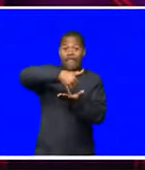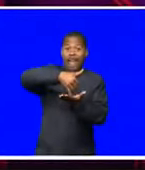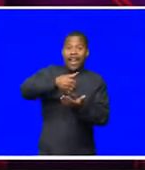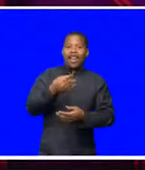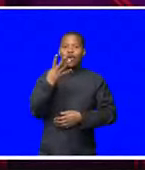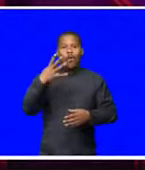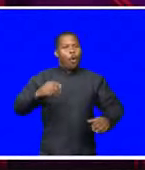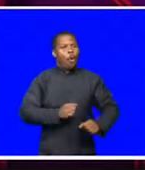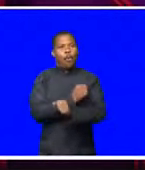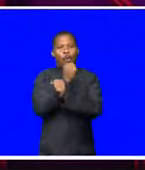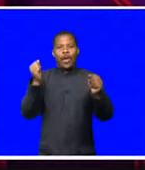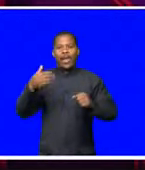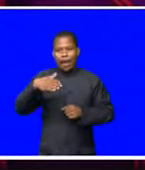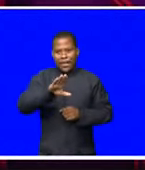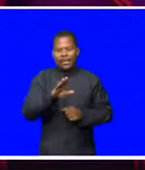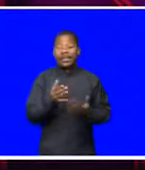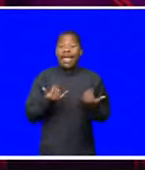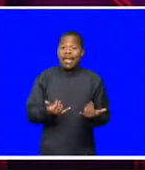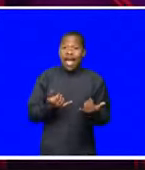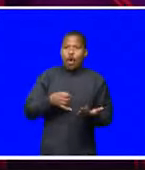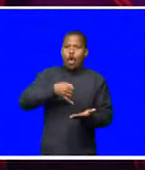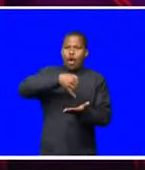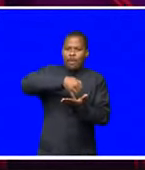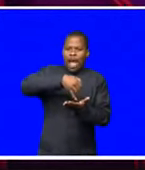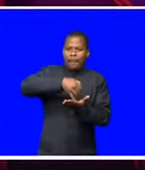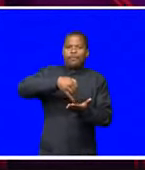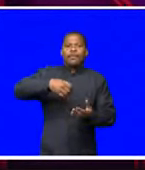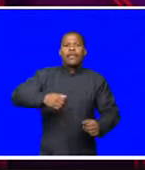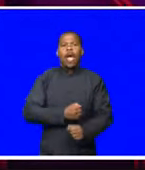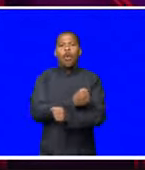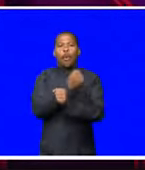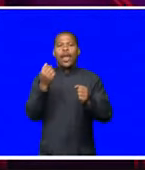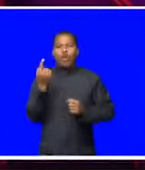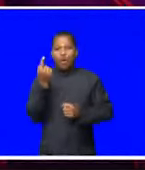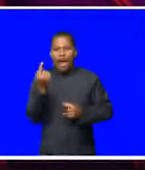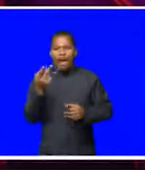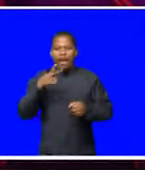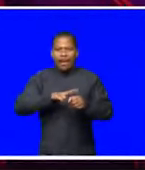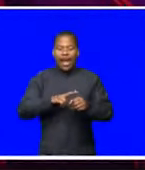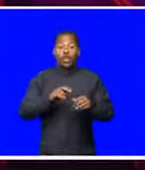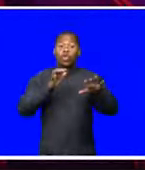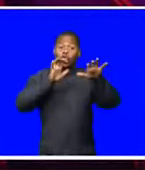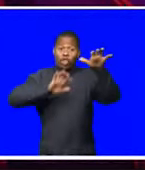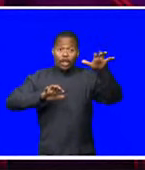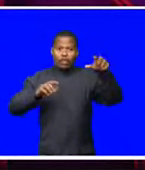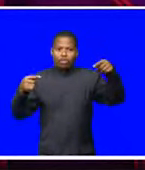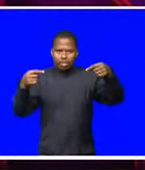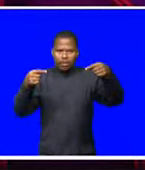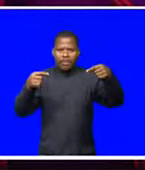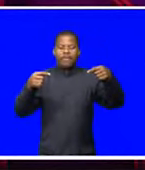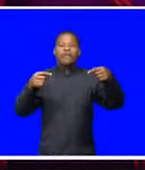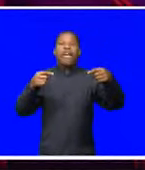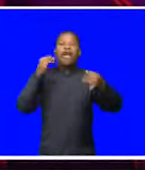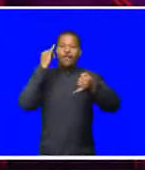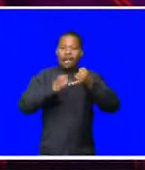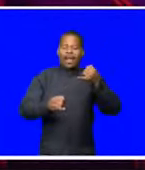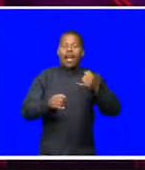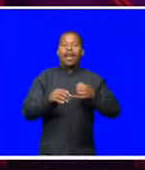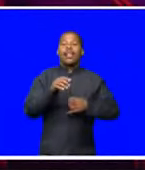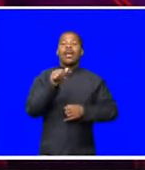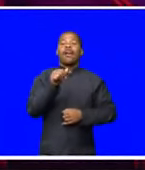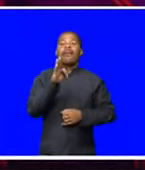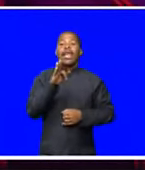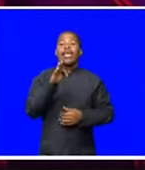losetulu. Kwanyala iLiverpool seyivele phakamisa indzebe eCarabao Cup itawutholana netulu nelicembu leChelsea kumancaba indzebe yeFA Cup